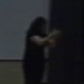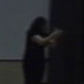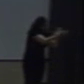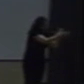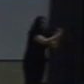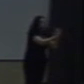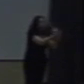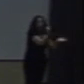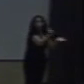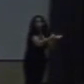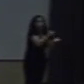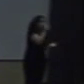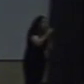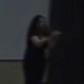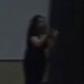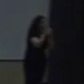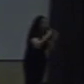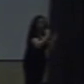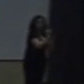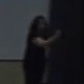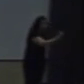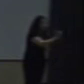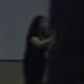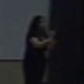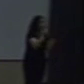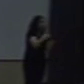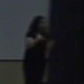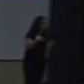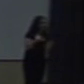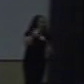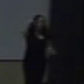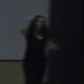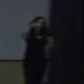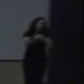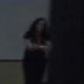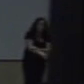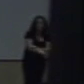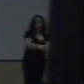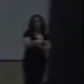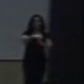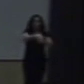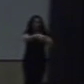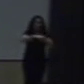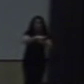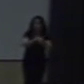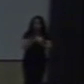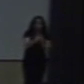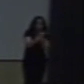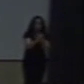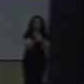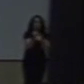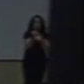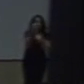necessites temps i a vegades necessites un coneixement molt més ampli del que pot tenir un periodista que cobreix temes